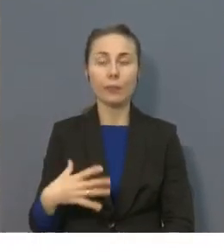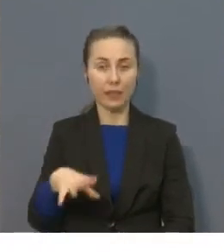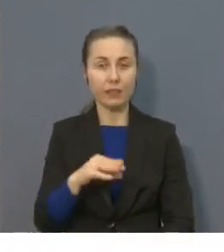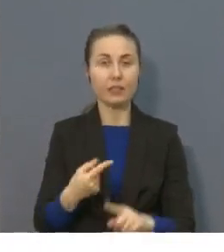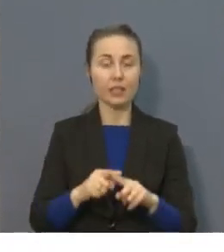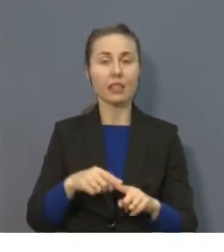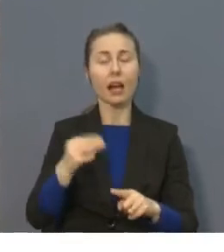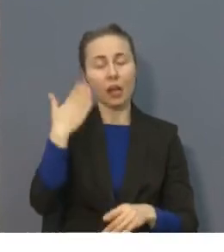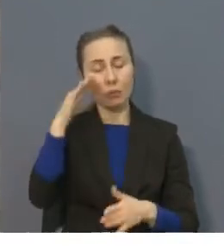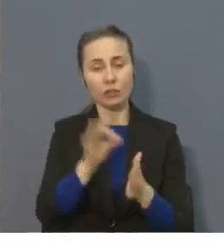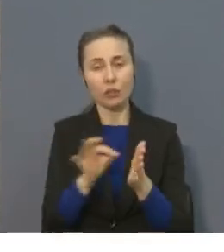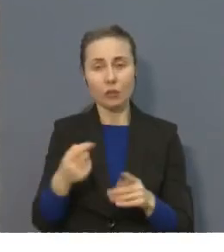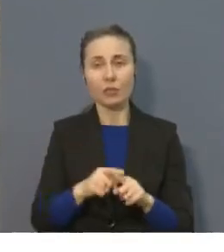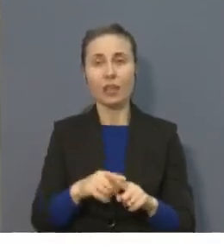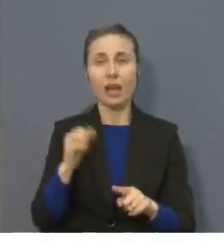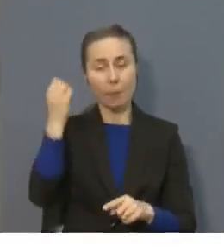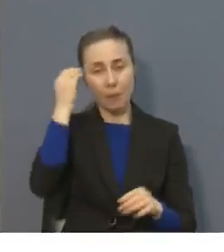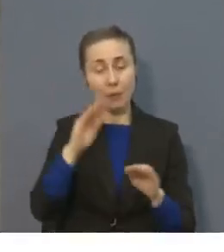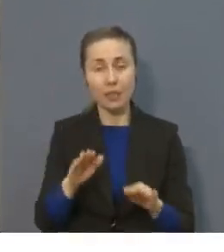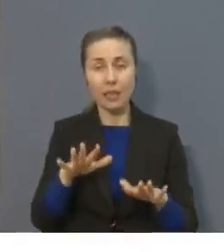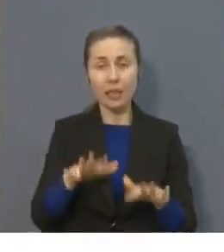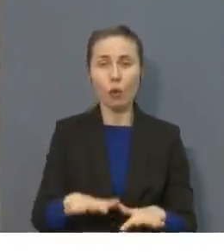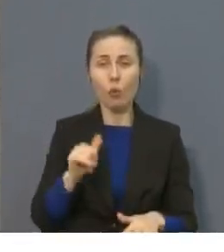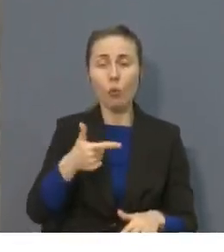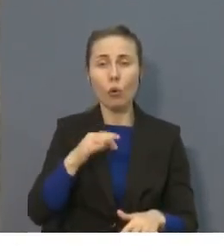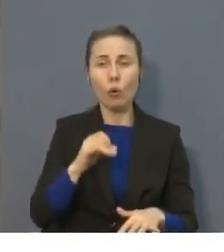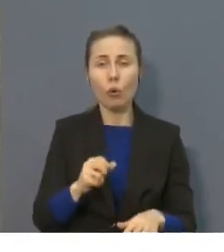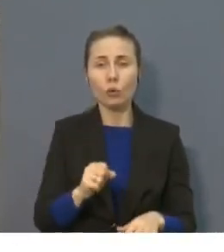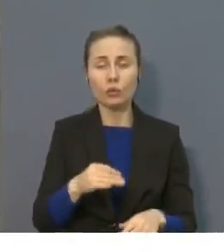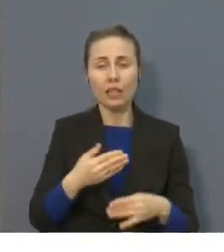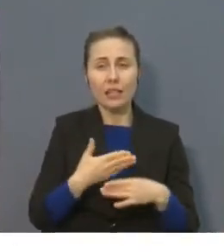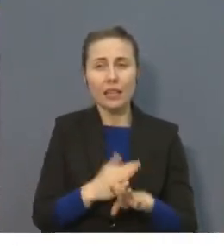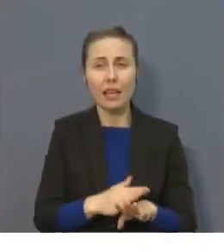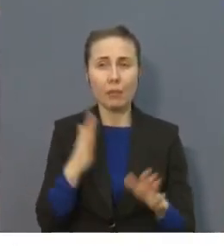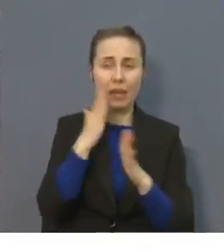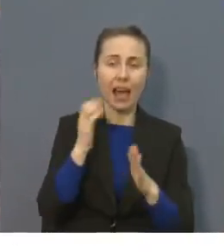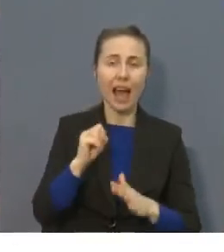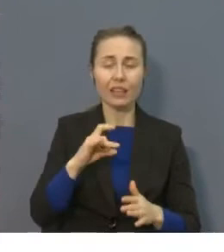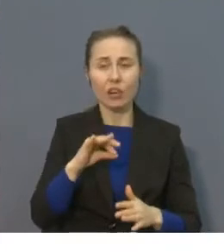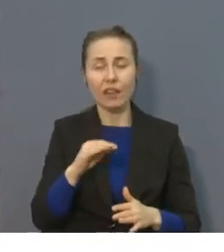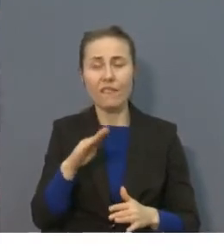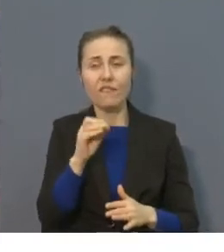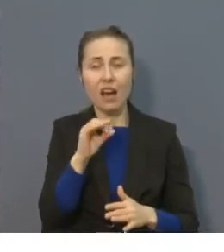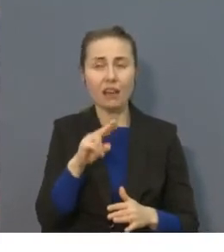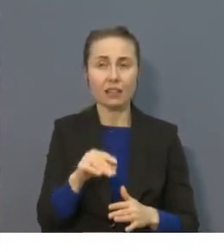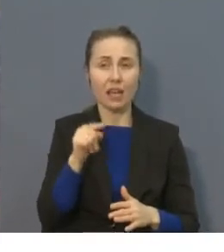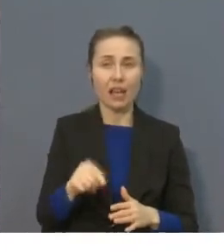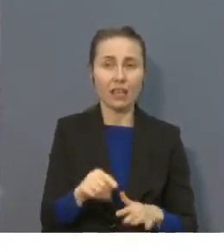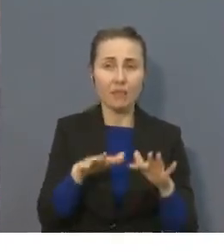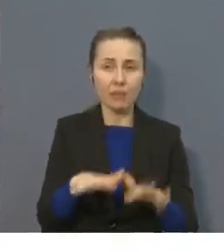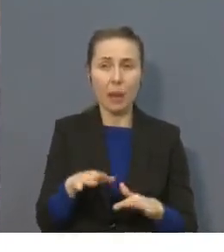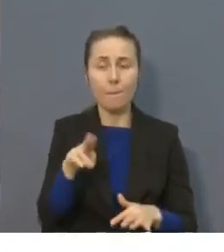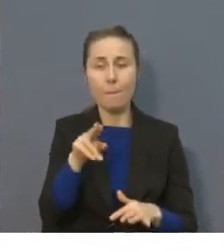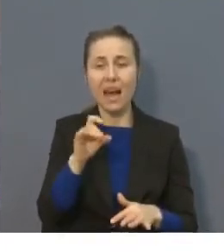жайылымы, жол бойы, жел мен жаңбыр, өзен аңғары тәрізді табиғи және техногендік фактор ықпалынан жойылу қаупі төніп тұрған ескерткіштер де бар.